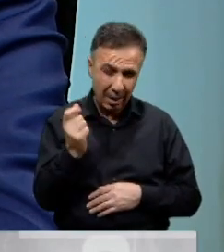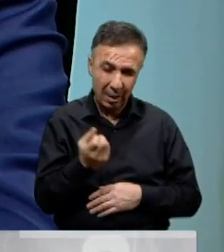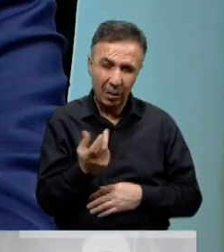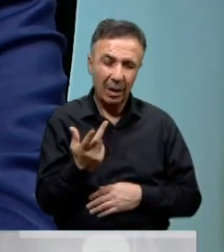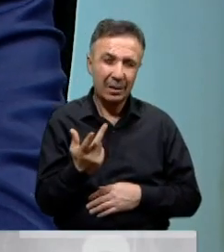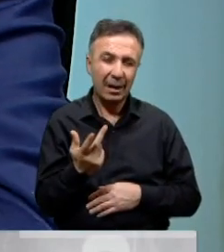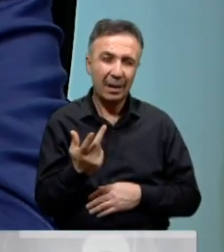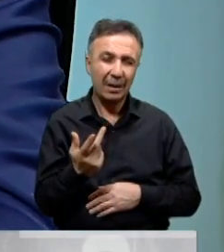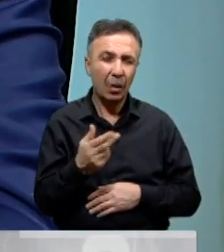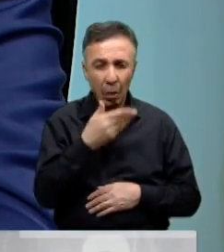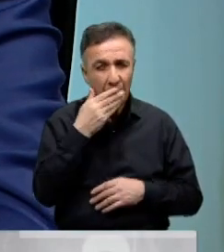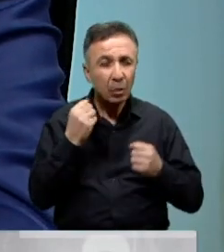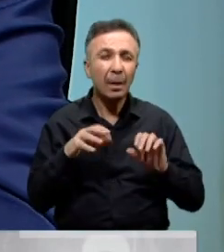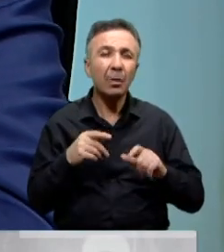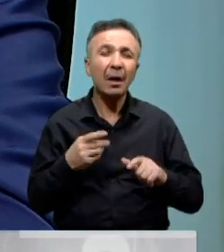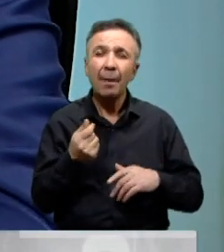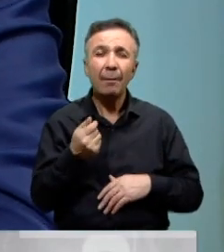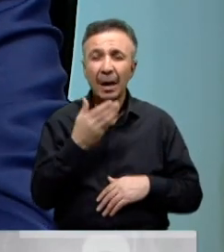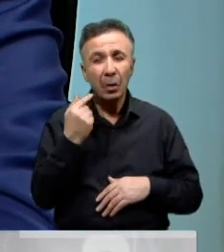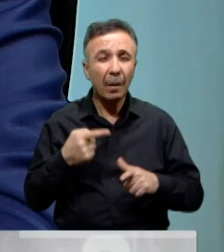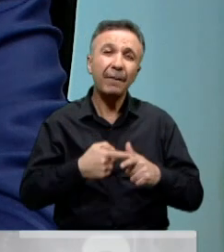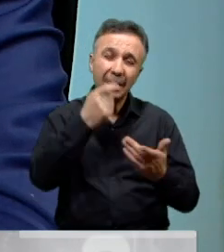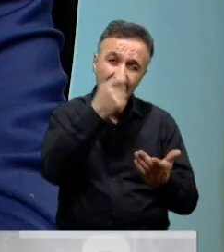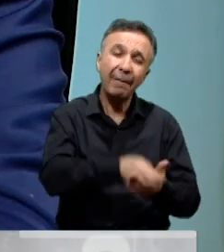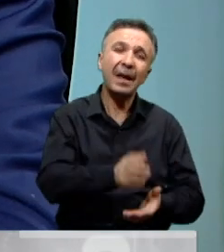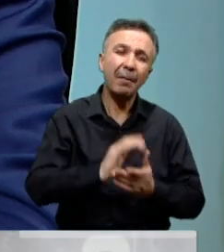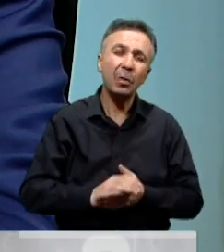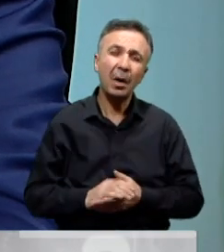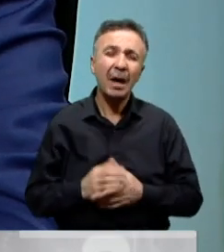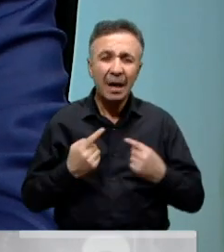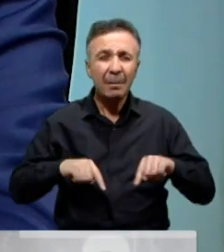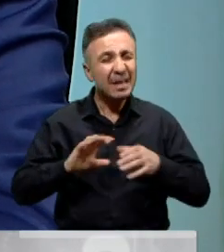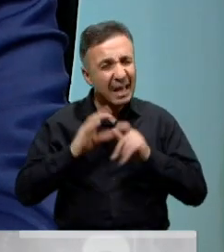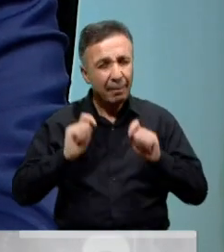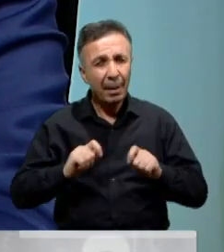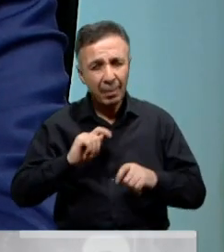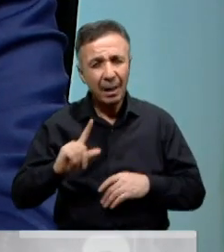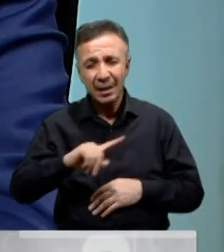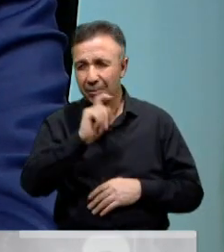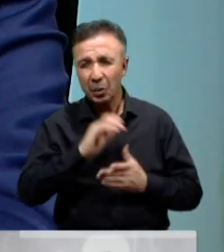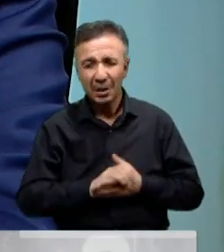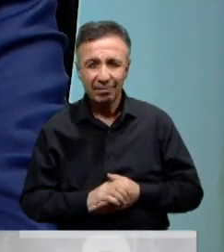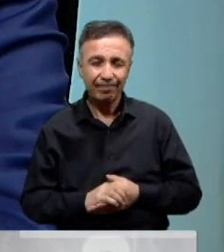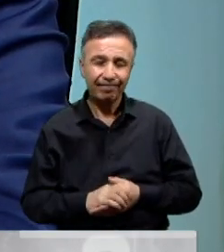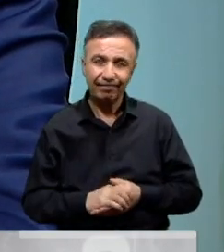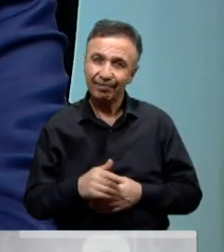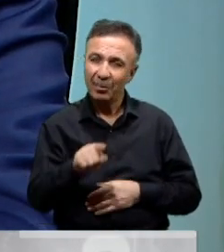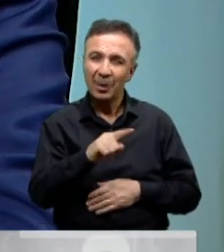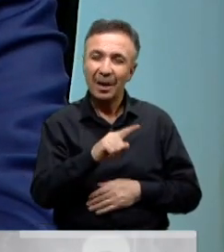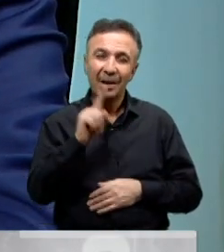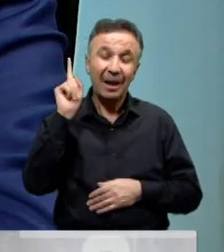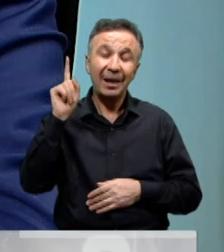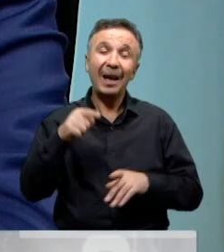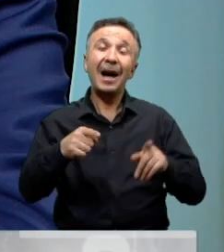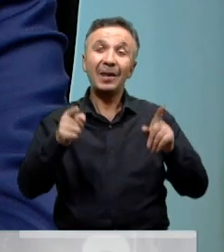tutamıyorlar ve fit ye de veremiyorlar Biz ne yapalım diye Onu soruyorlar bunların tövbe